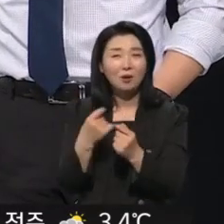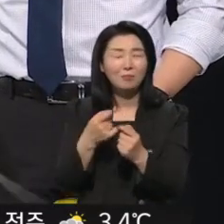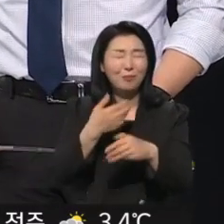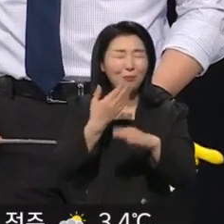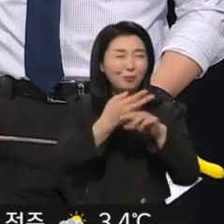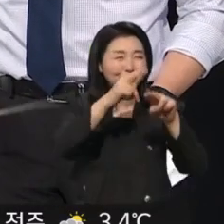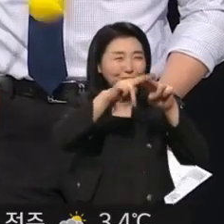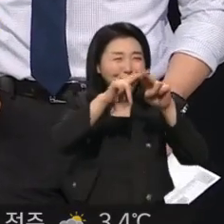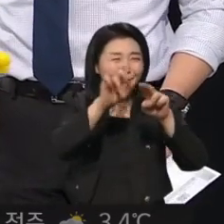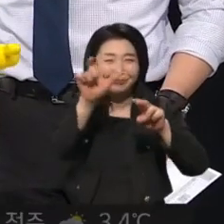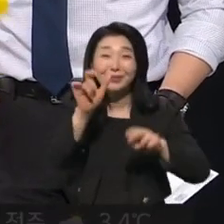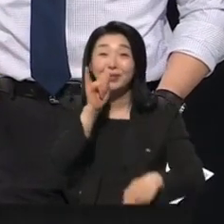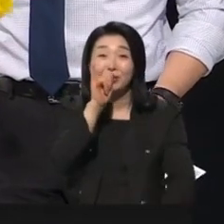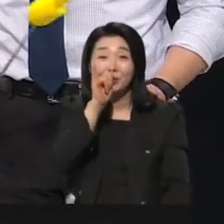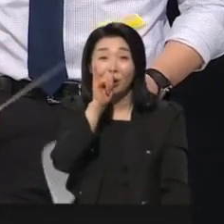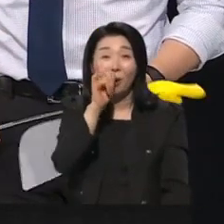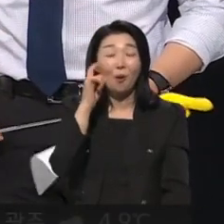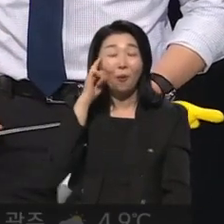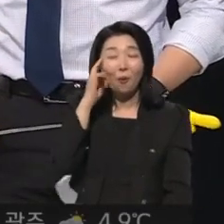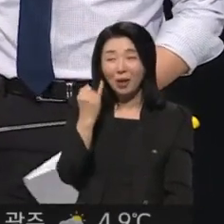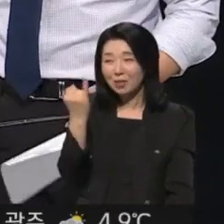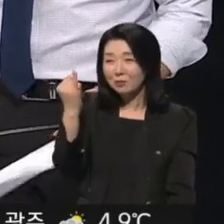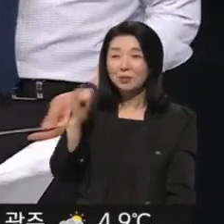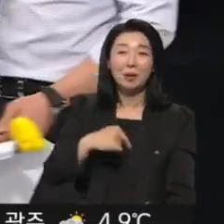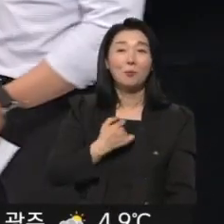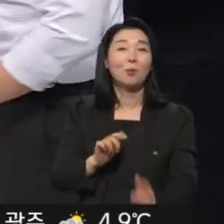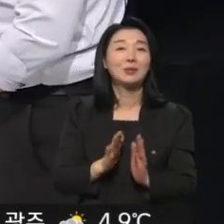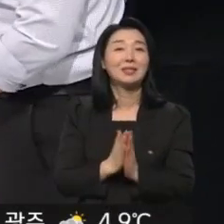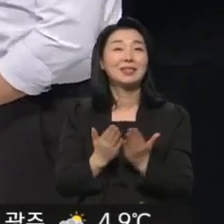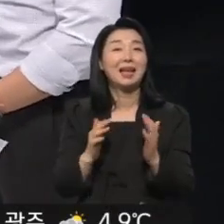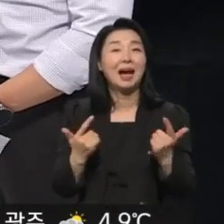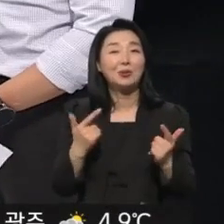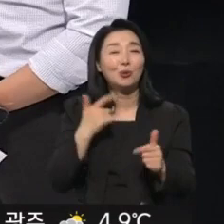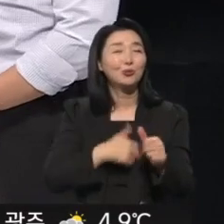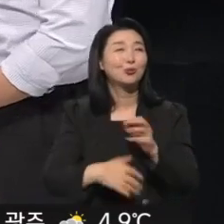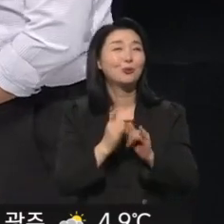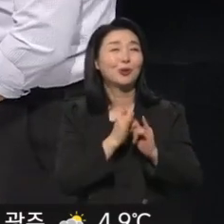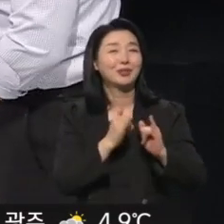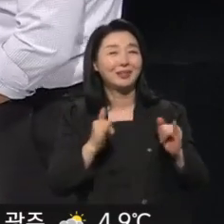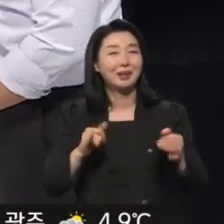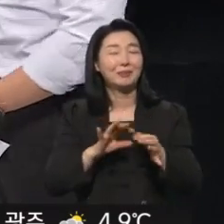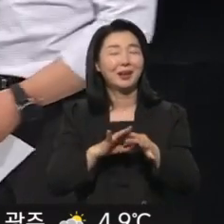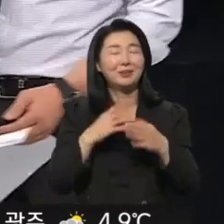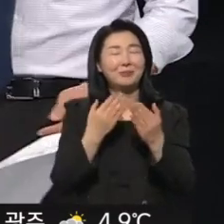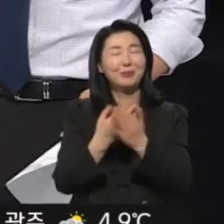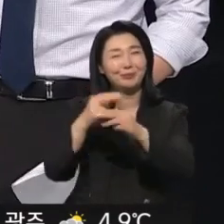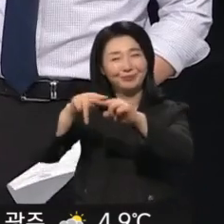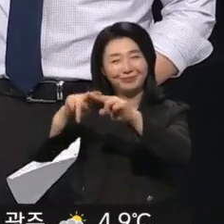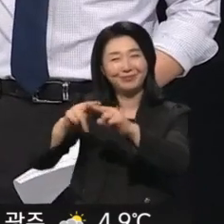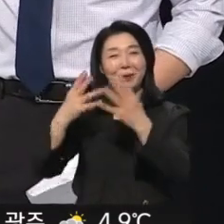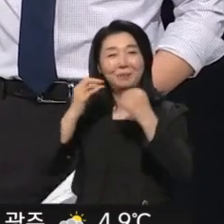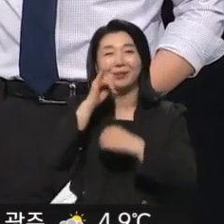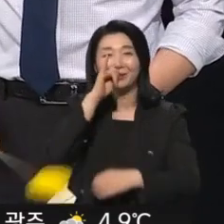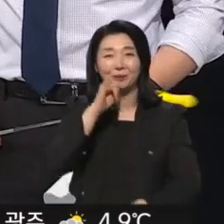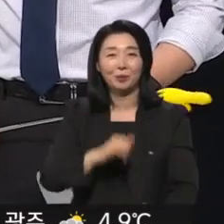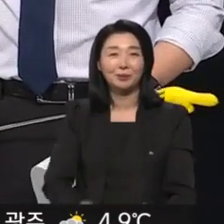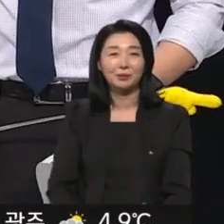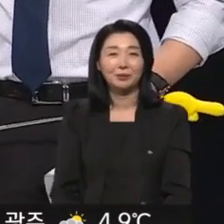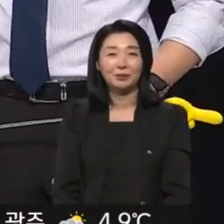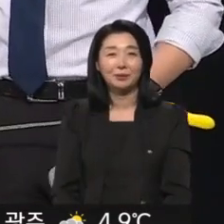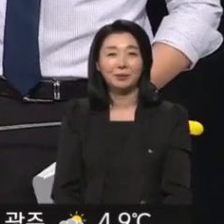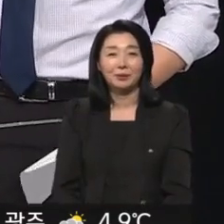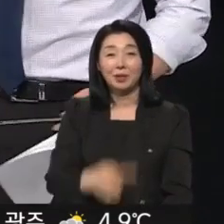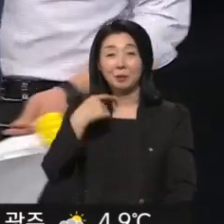떠 있는데요. 코너 이름처럼 김 여사 본인이 아니라 이 주변 인물들의 썸네일만 잔뜩입니다. 먼저